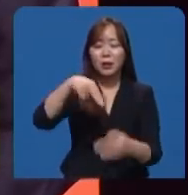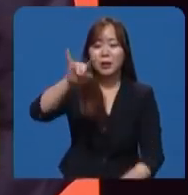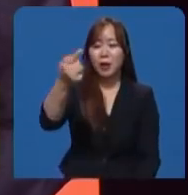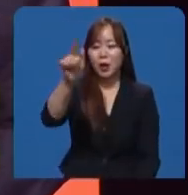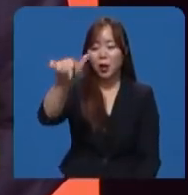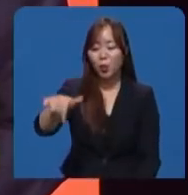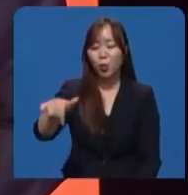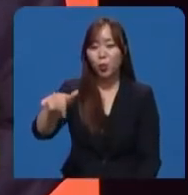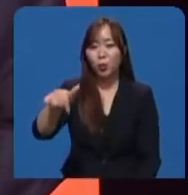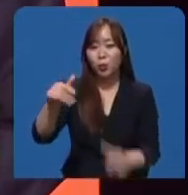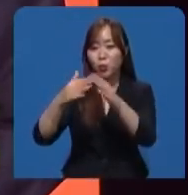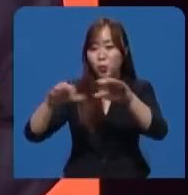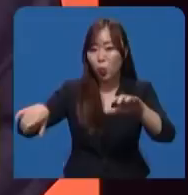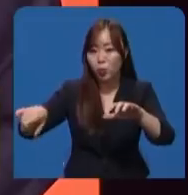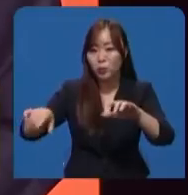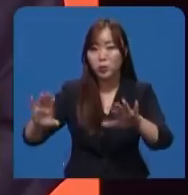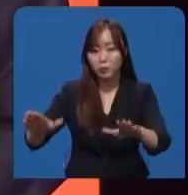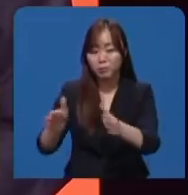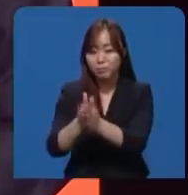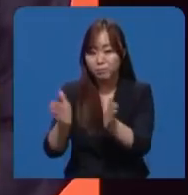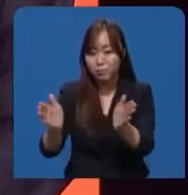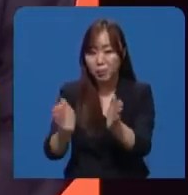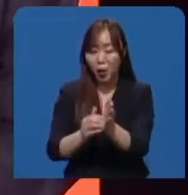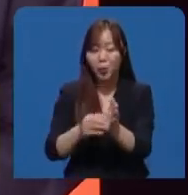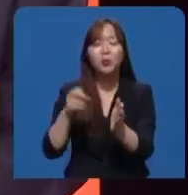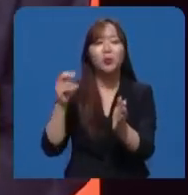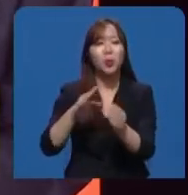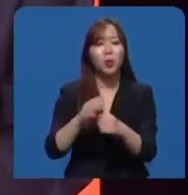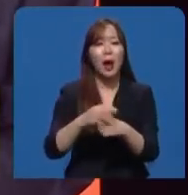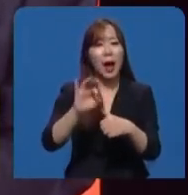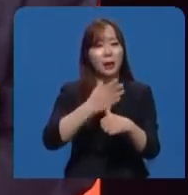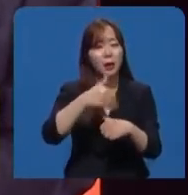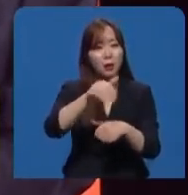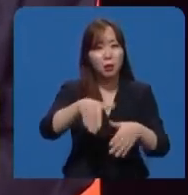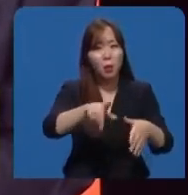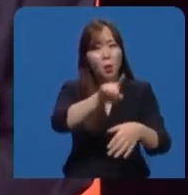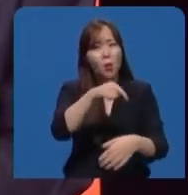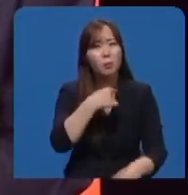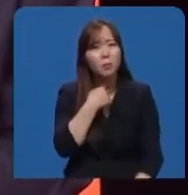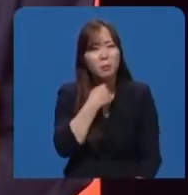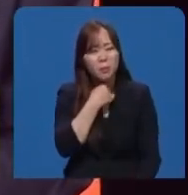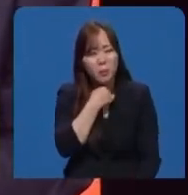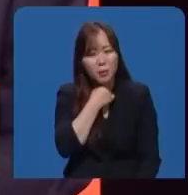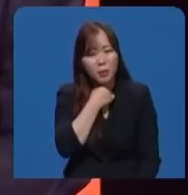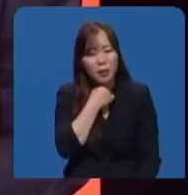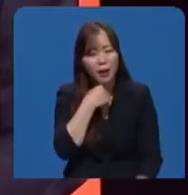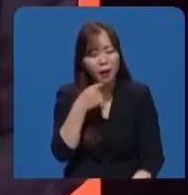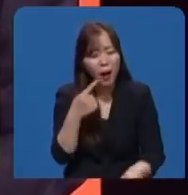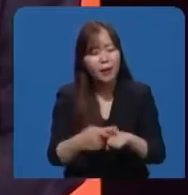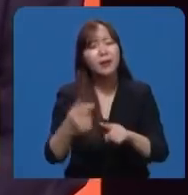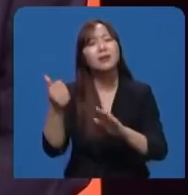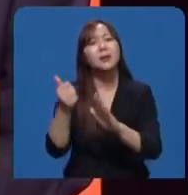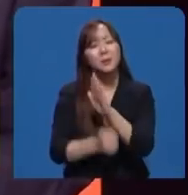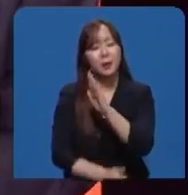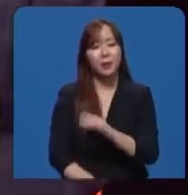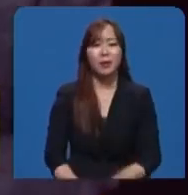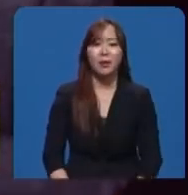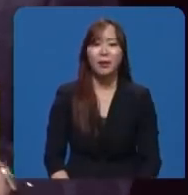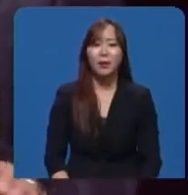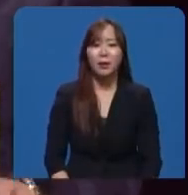세곡동 지금 시행을 한번 했죠. 그리고 안양 가는데 한번 시행을 했다가 사실상 실패를